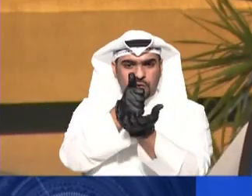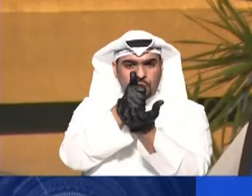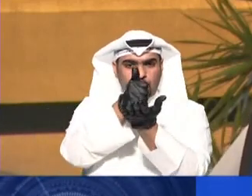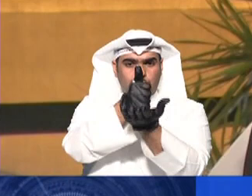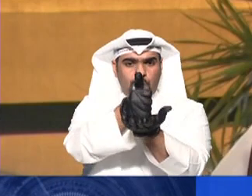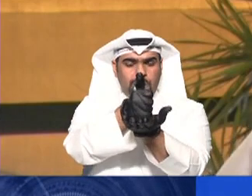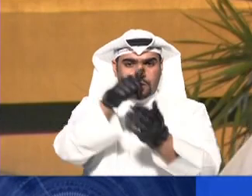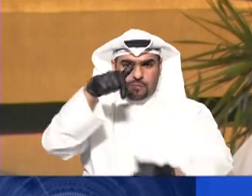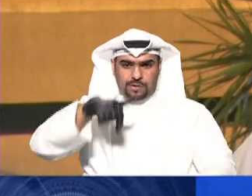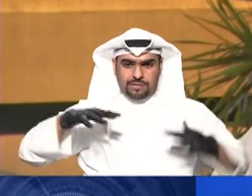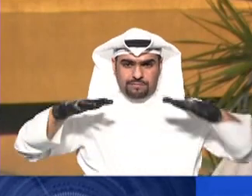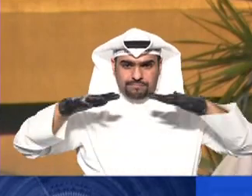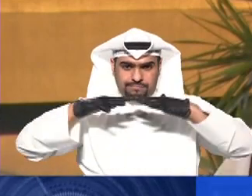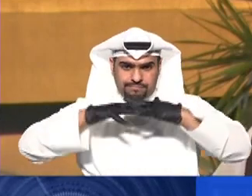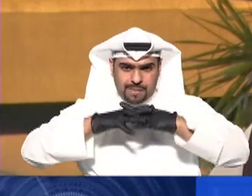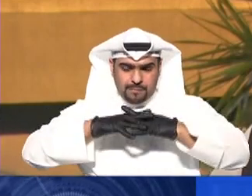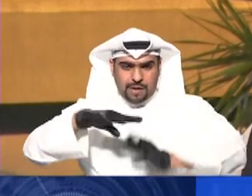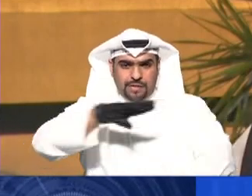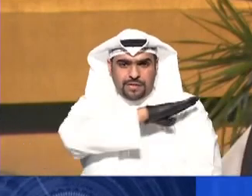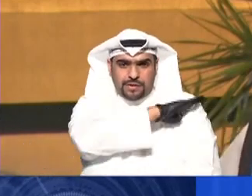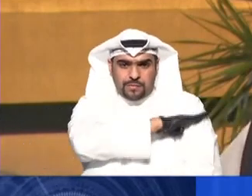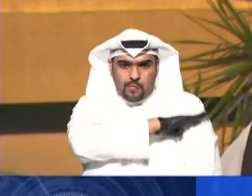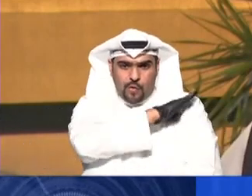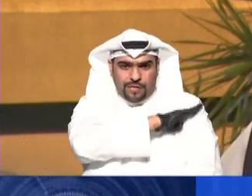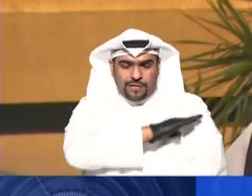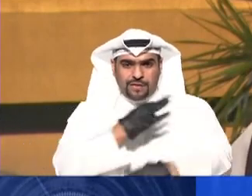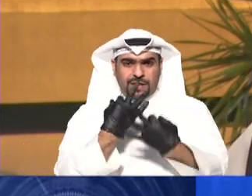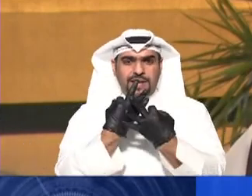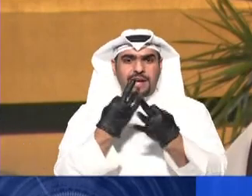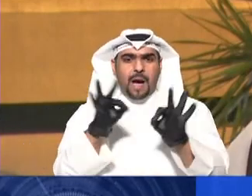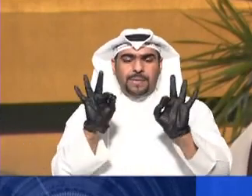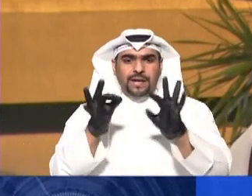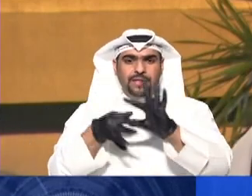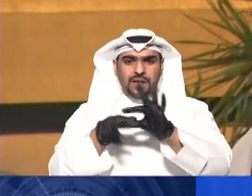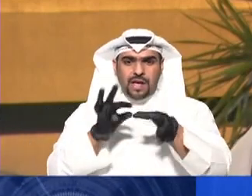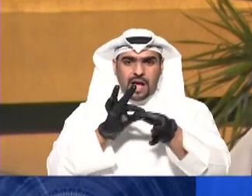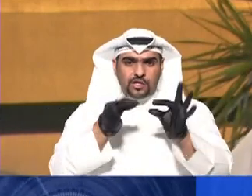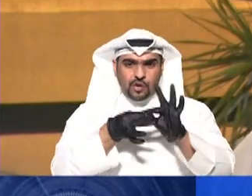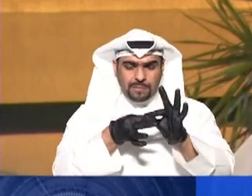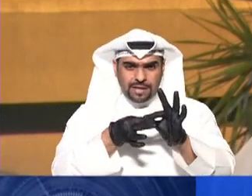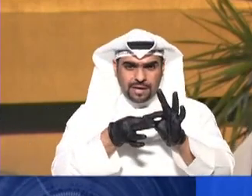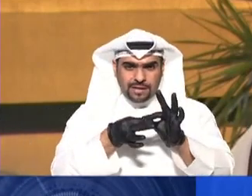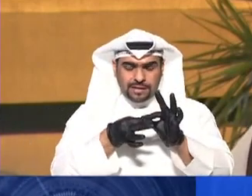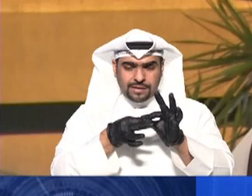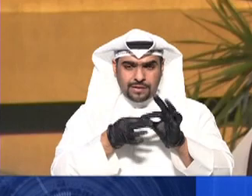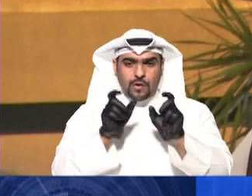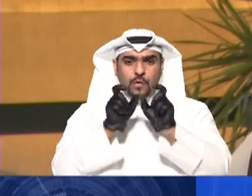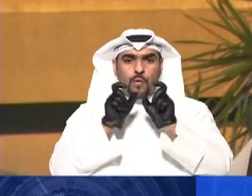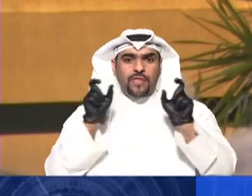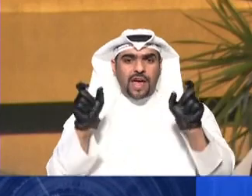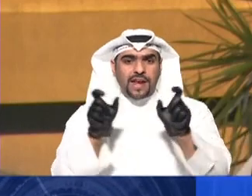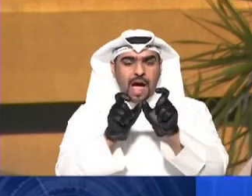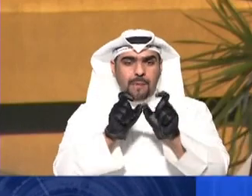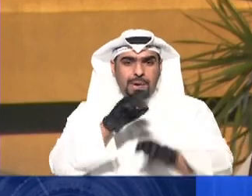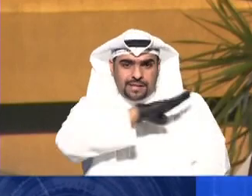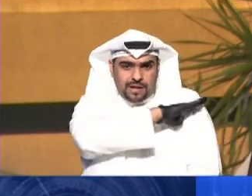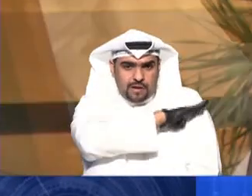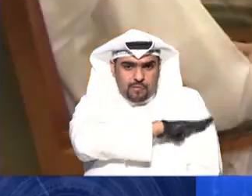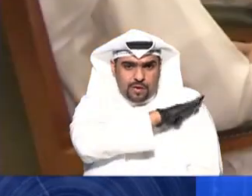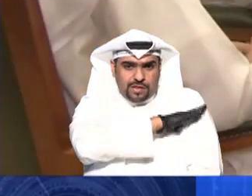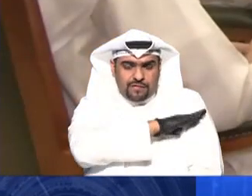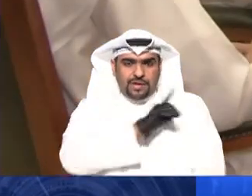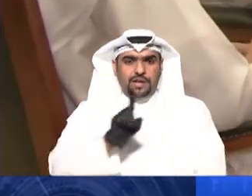التجمع العمالي ينظم جميع او اغلب الجمعيات النفع العام او النقابات العماليه على اساس انها تقوم في تغطيه هذا